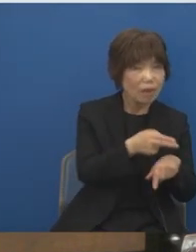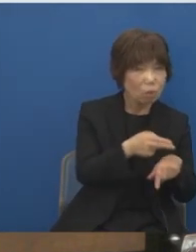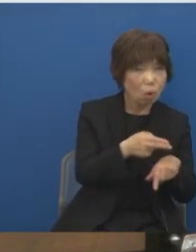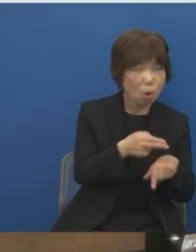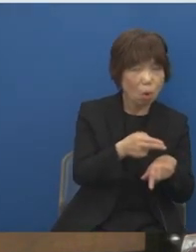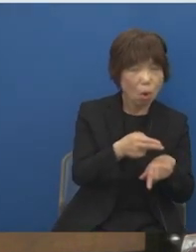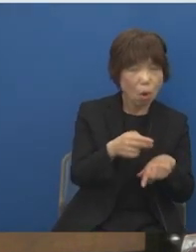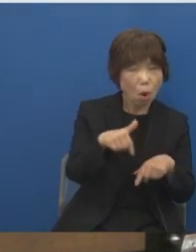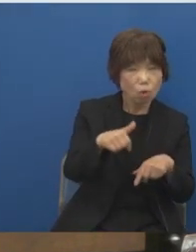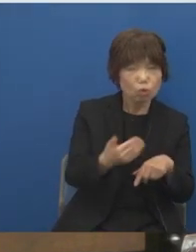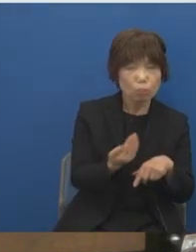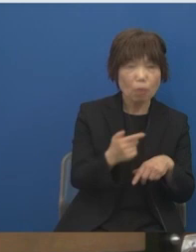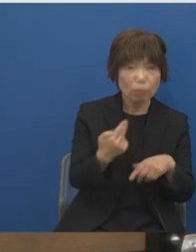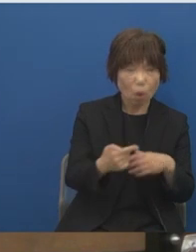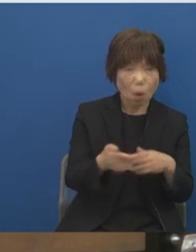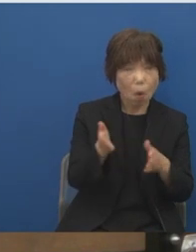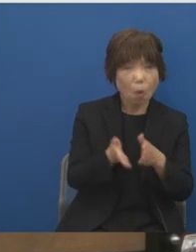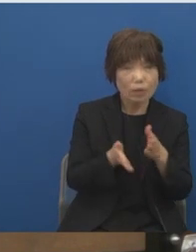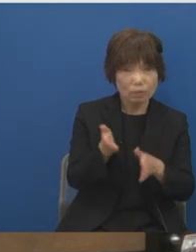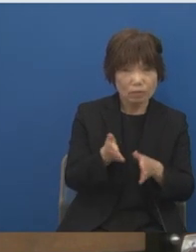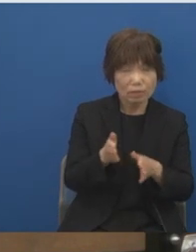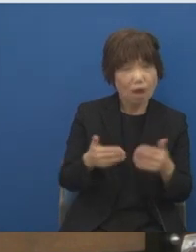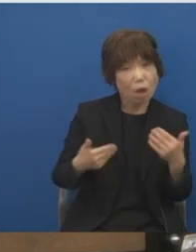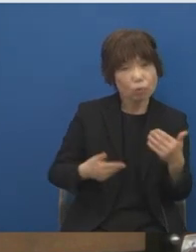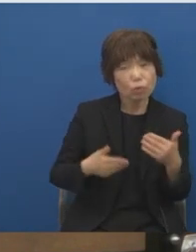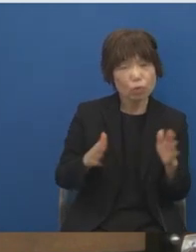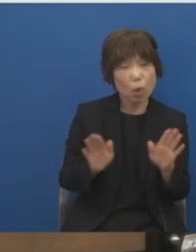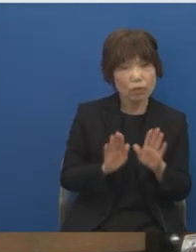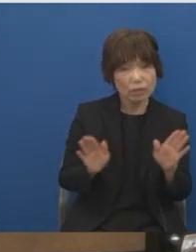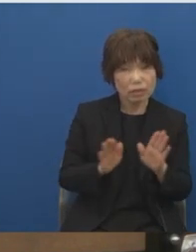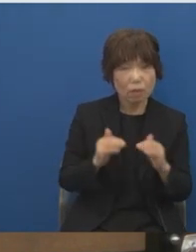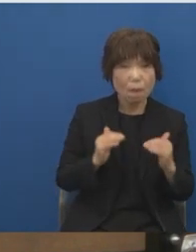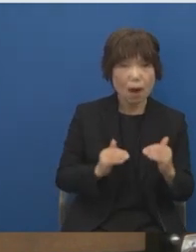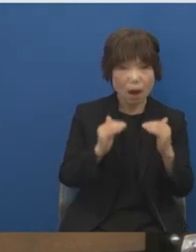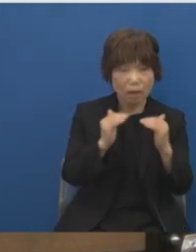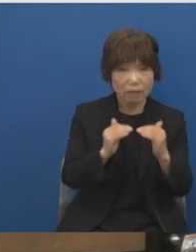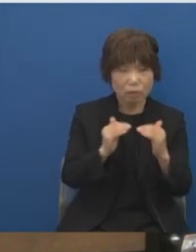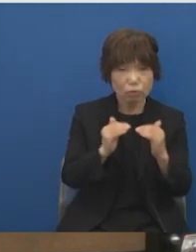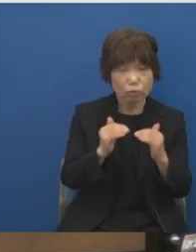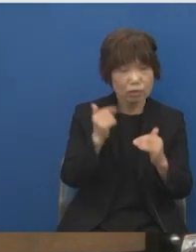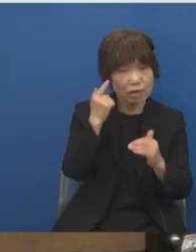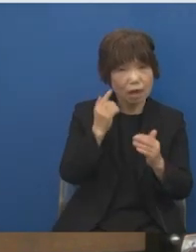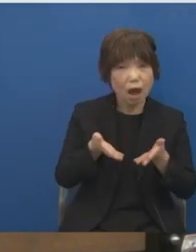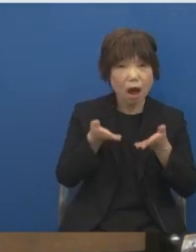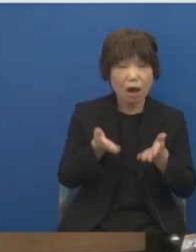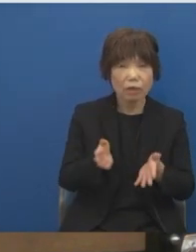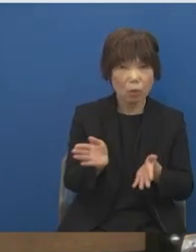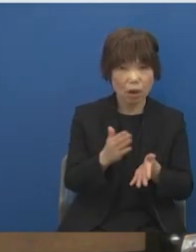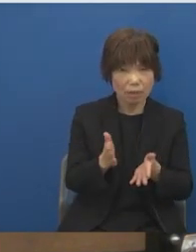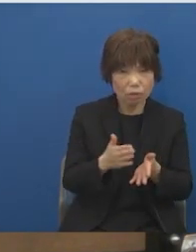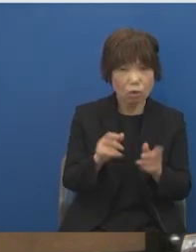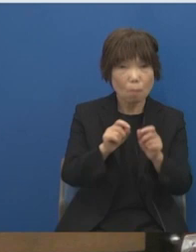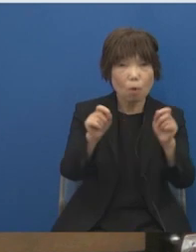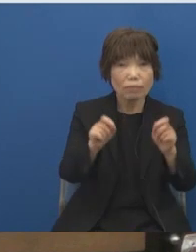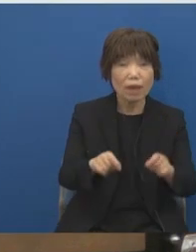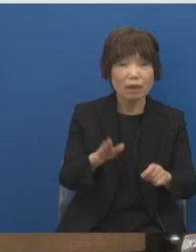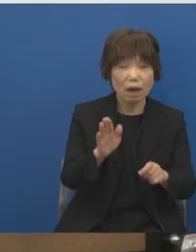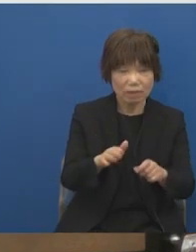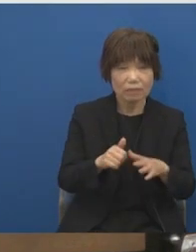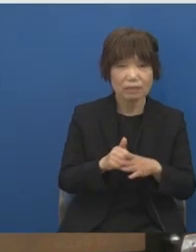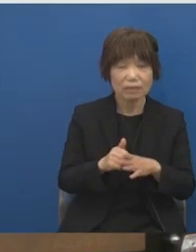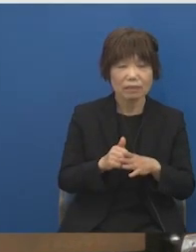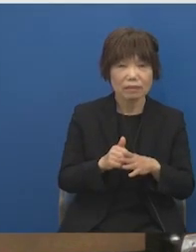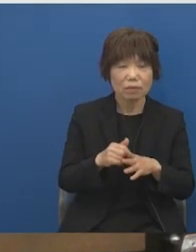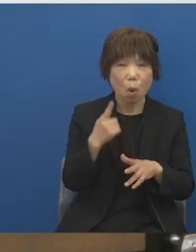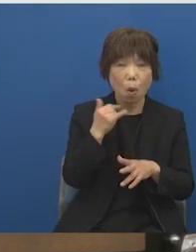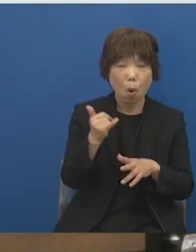されていますが、乳幼児の発達特性などに配慮しておらず問題です。また、保護者負